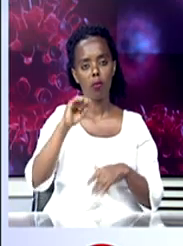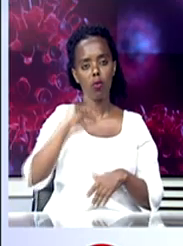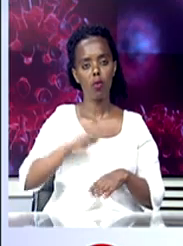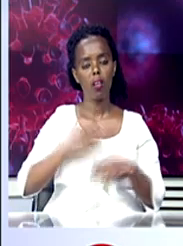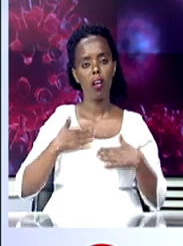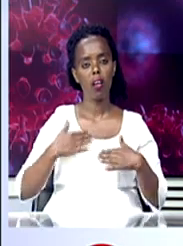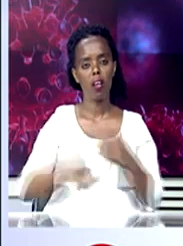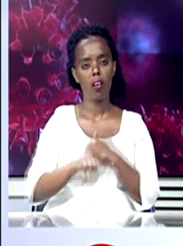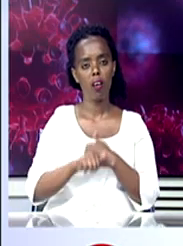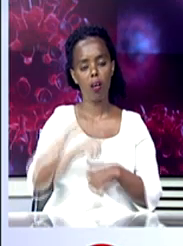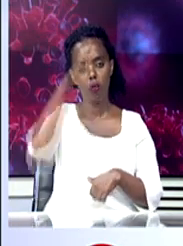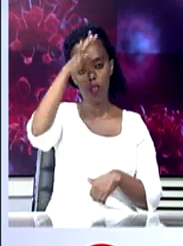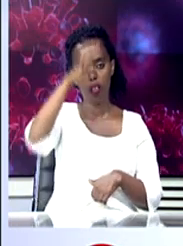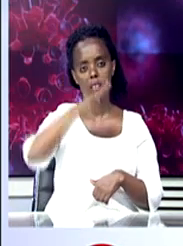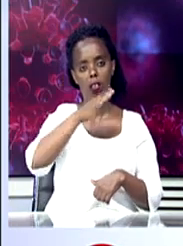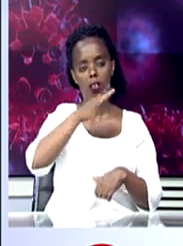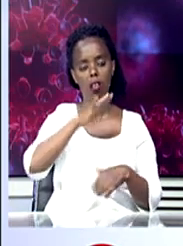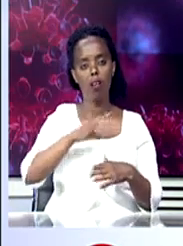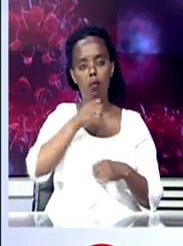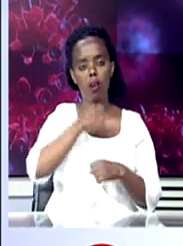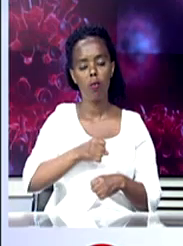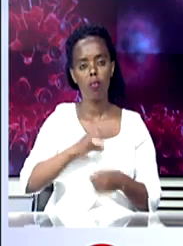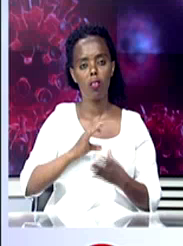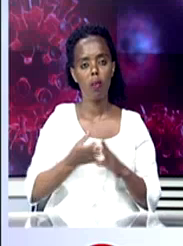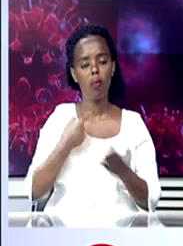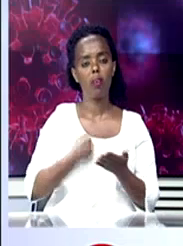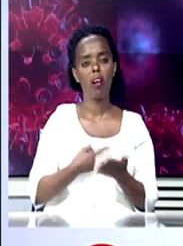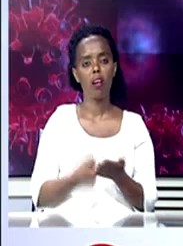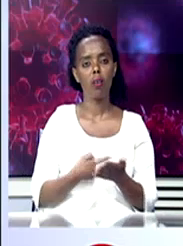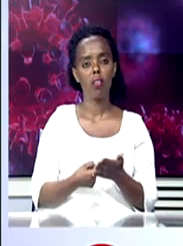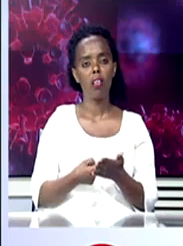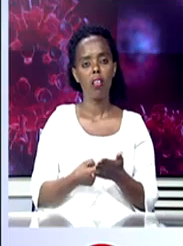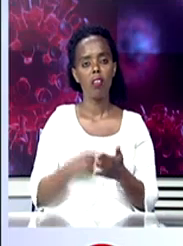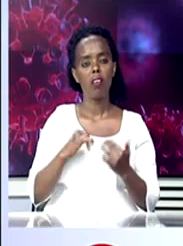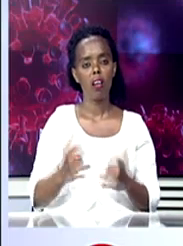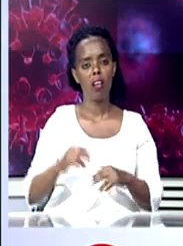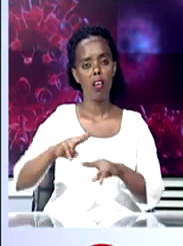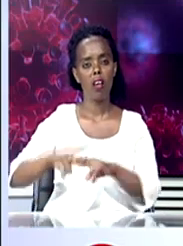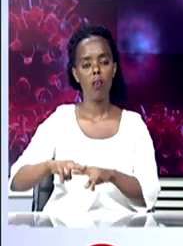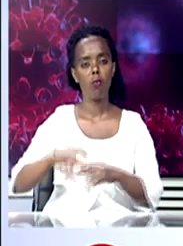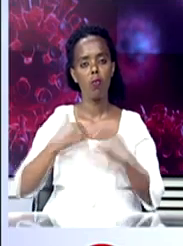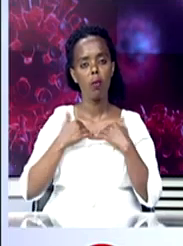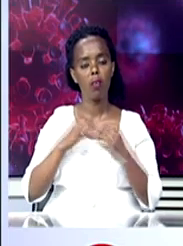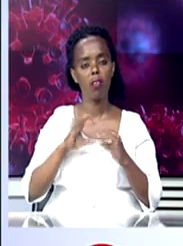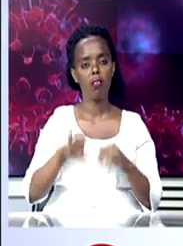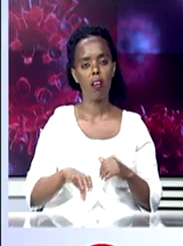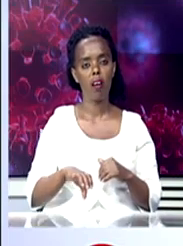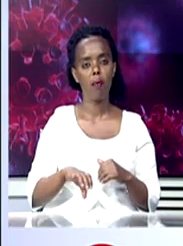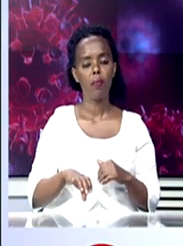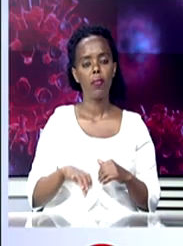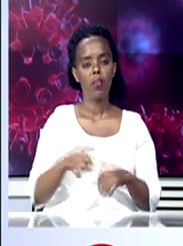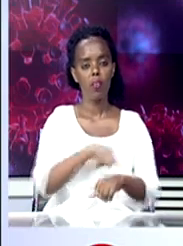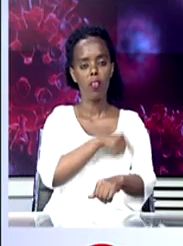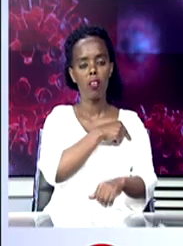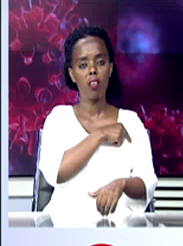keenyaa haadholii keenyaa abbootii keenyaa maanguddootaa hamma mirkanaa'utti isa kana achuma kaa'uu qabnaa. Kanaaf